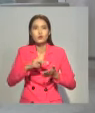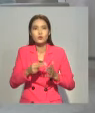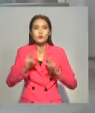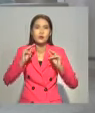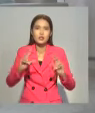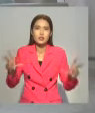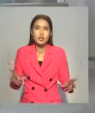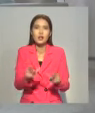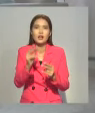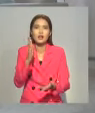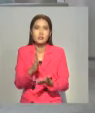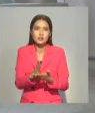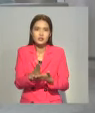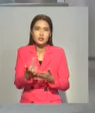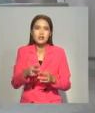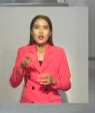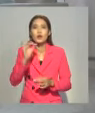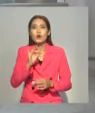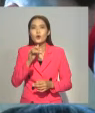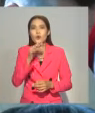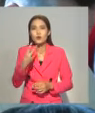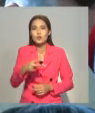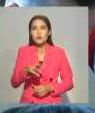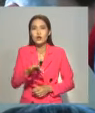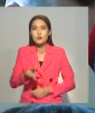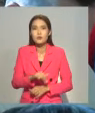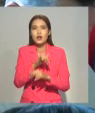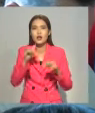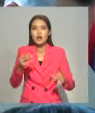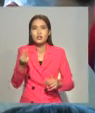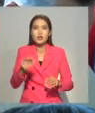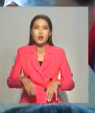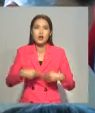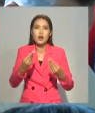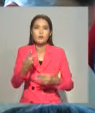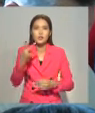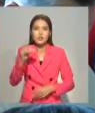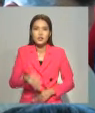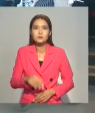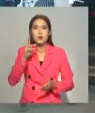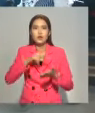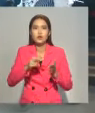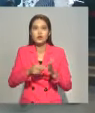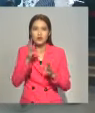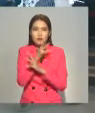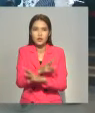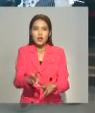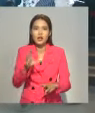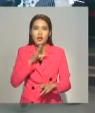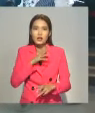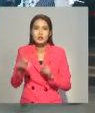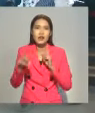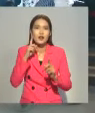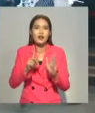сәтті іске асыруда. Әулиеата өңіріне 20 миллиард теңгеден астам ақша бөлініп, 2 мыңнан астам жоба қаржыландырылды.